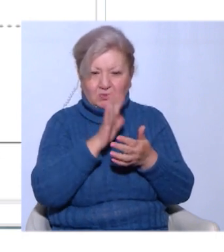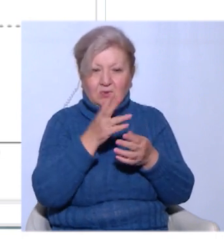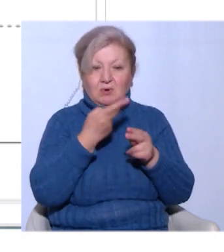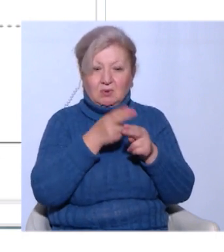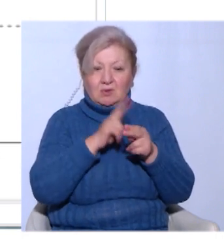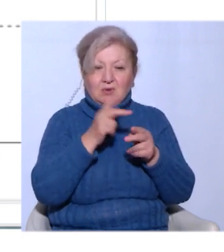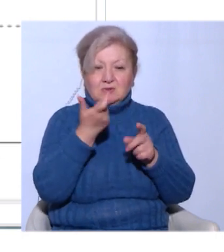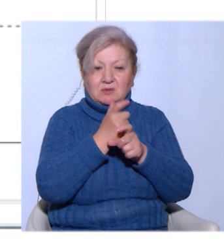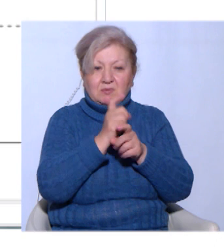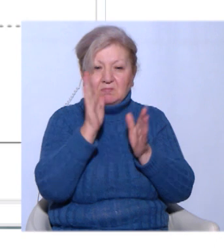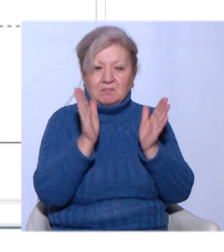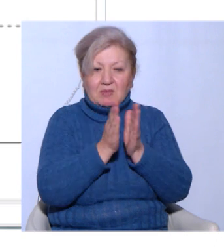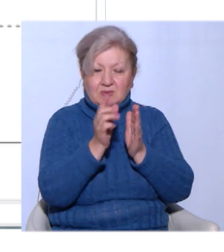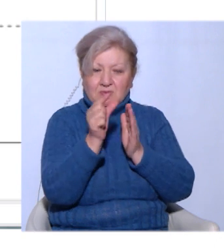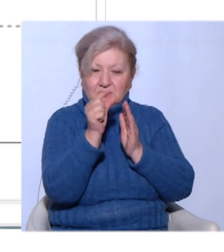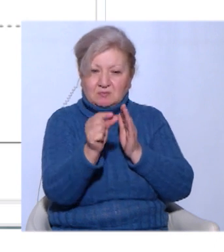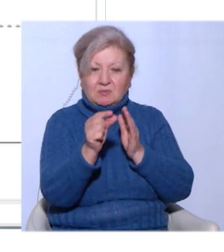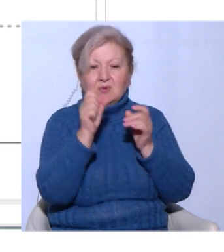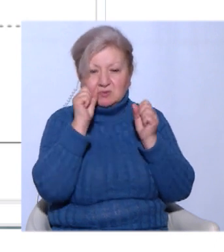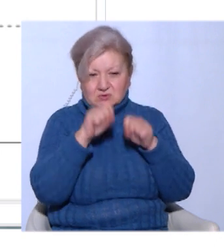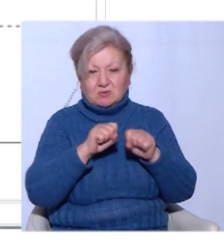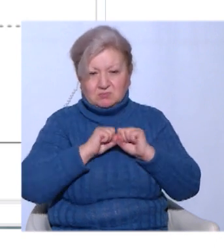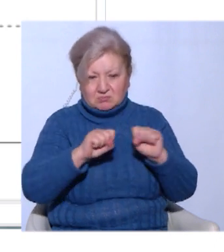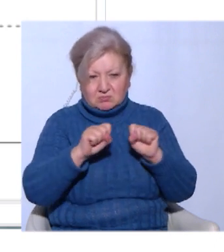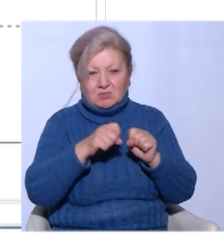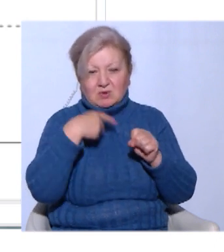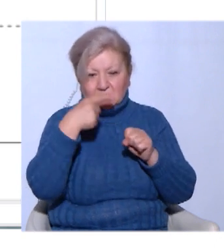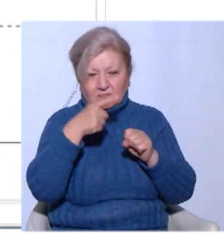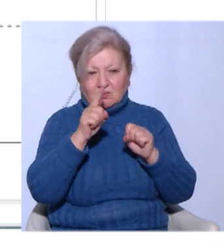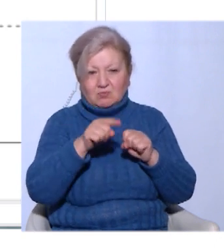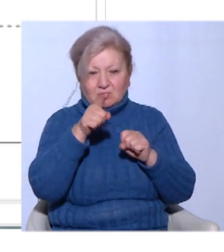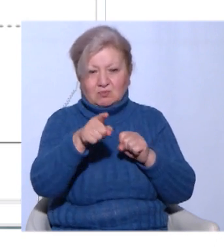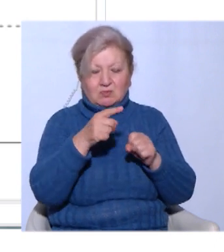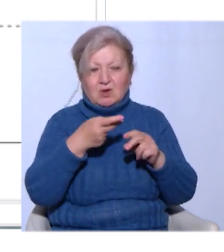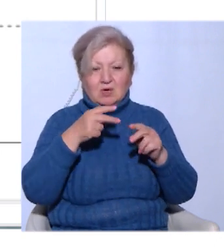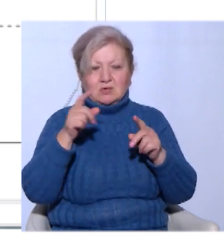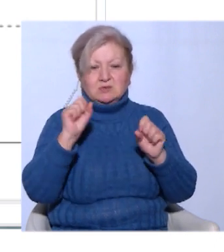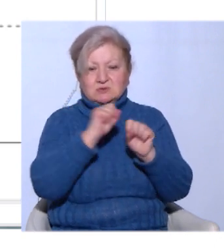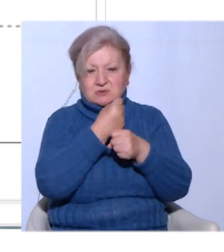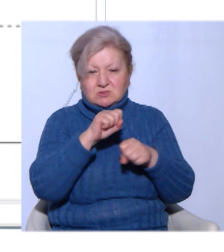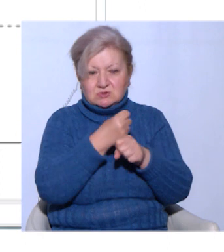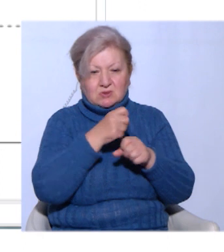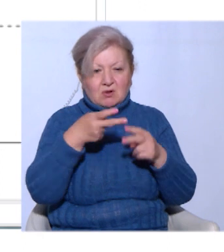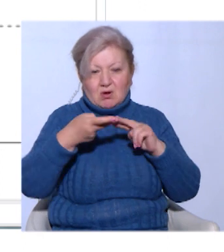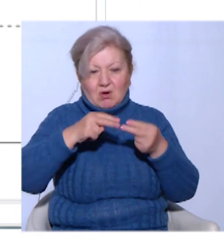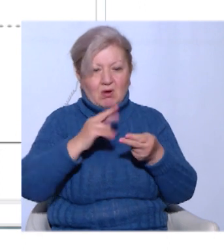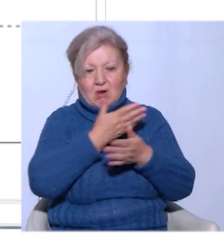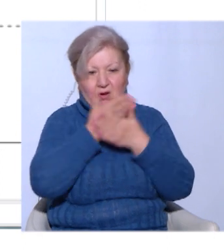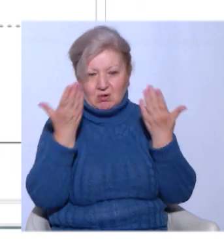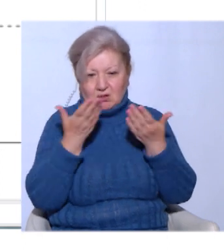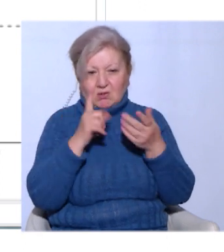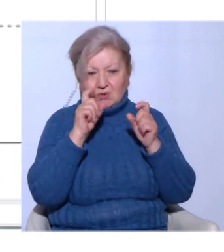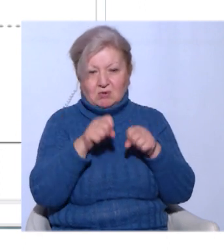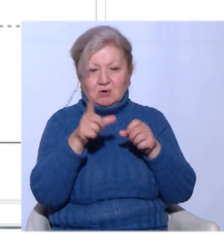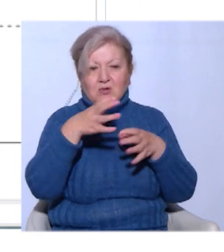მაშასადამე აი ეს ამ ისეთი პატარა მონაკვეთი ავიღეთ, შეგვიძლია თამამად ვთქვათ, რომ ამ უბანზე სიჩქარე არ შეცვლილა და